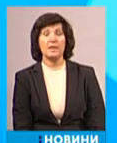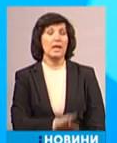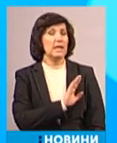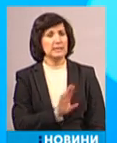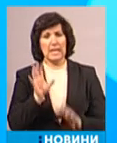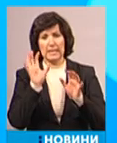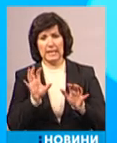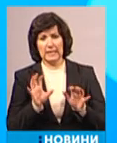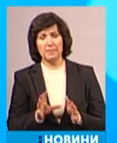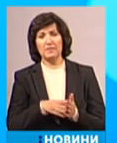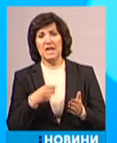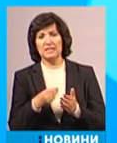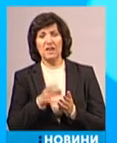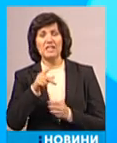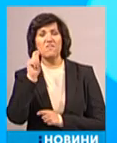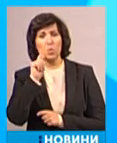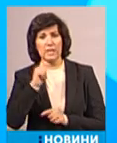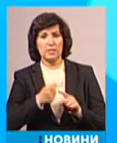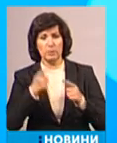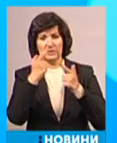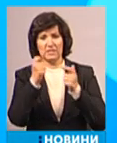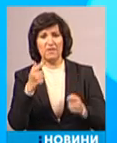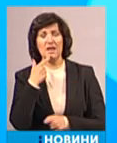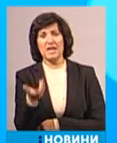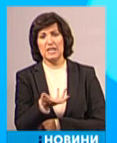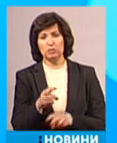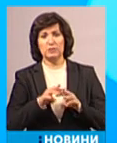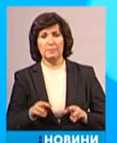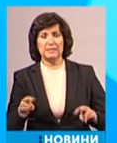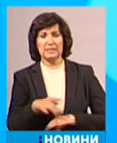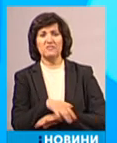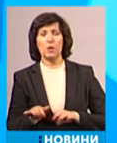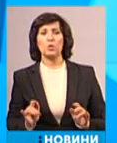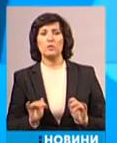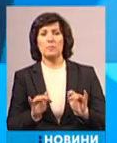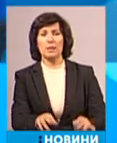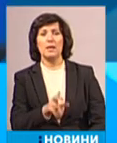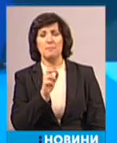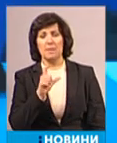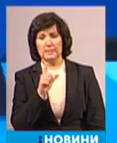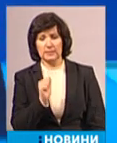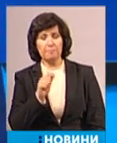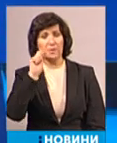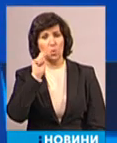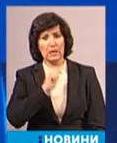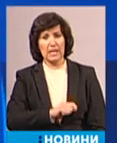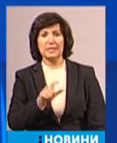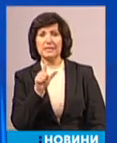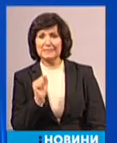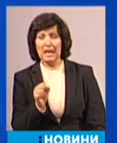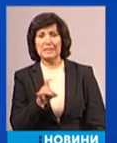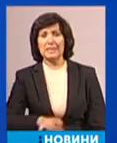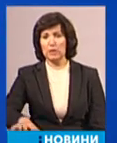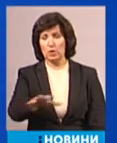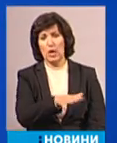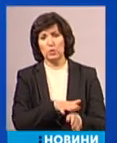Нелегітимним назвали каталонський референдум в Україні. Про це заявила речниця Міністерства закордонних справ Мар'яна Беца. Україна виступає за